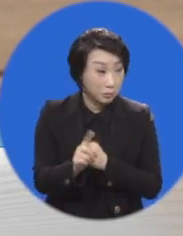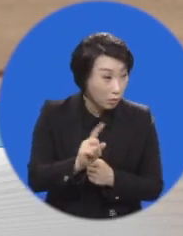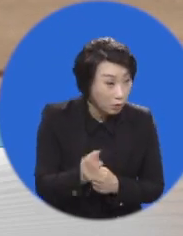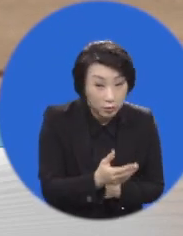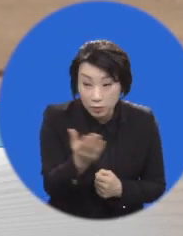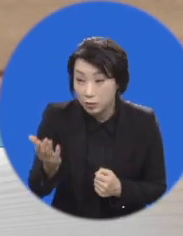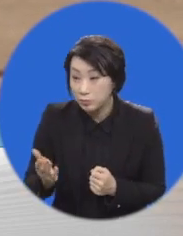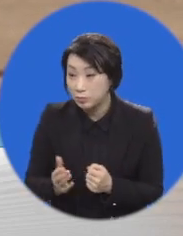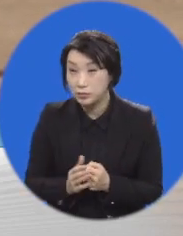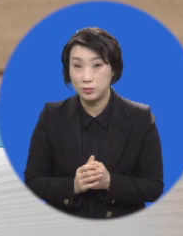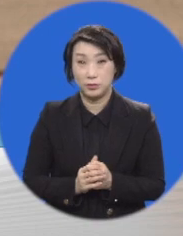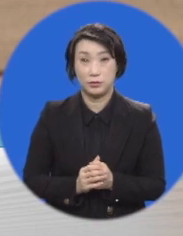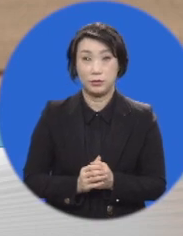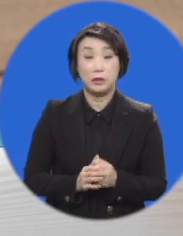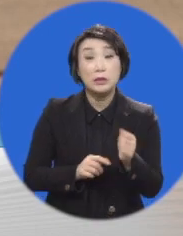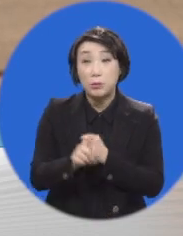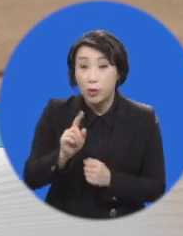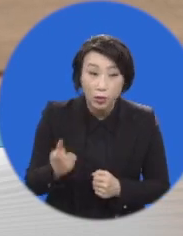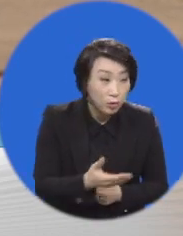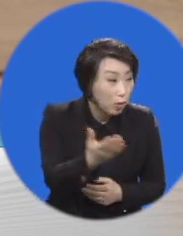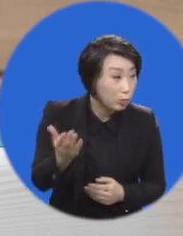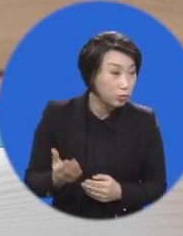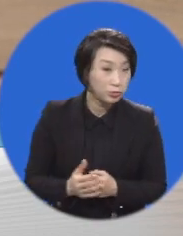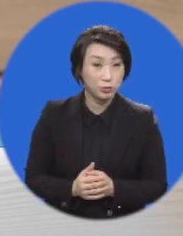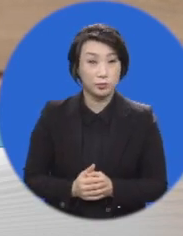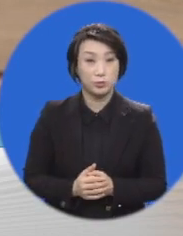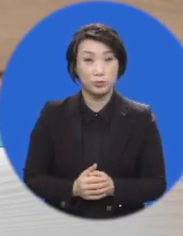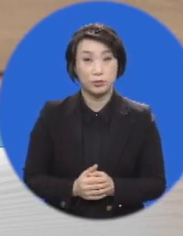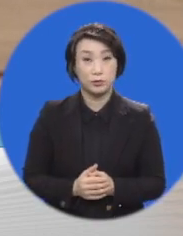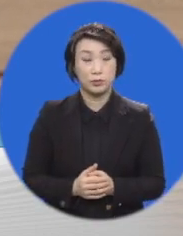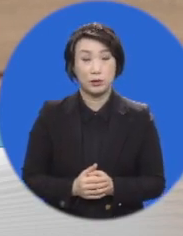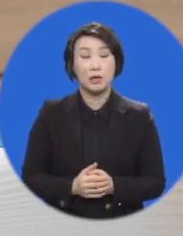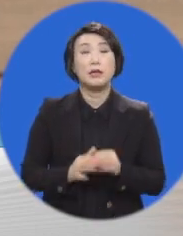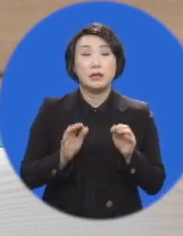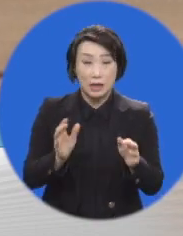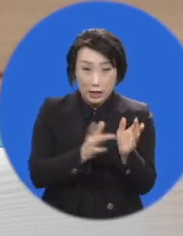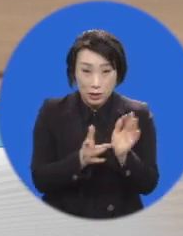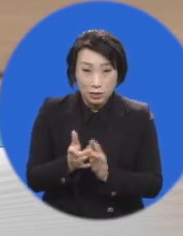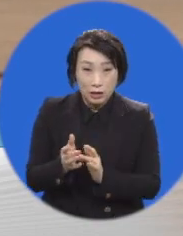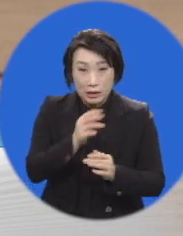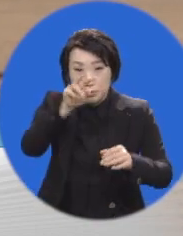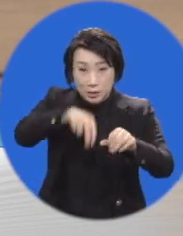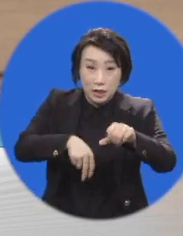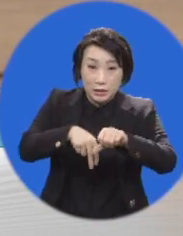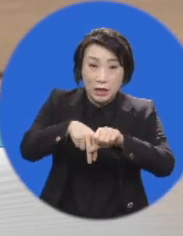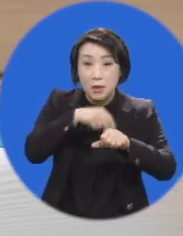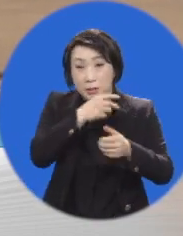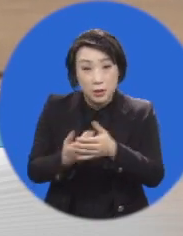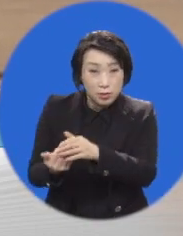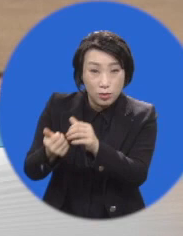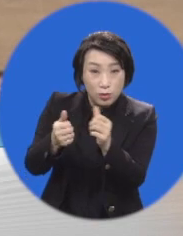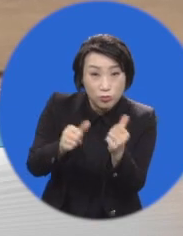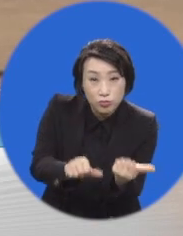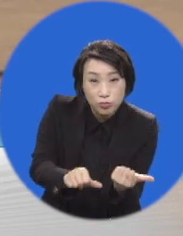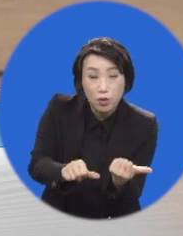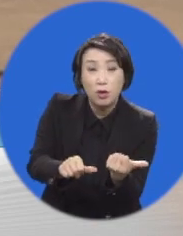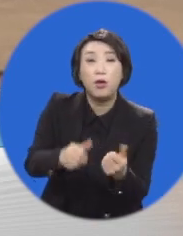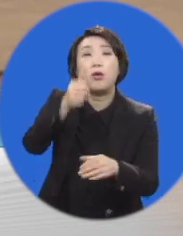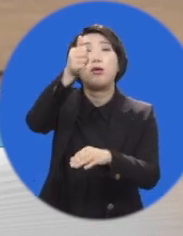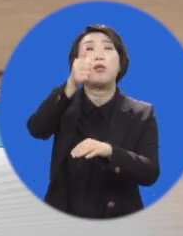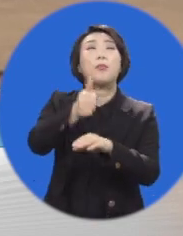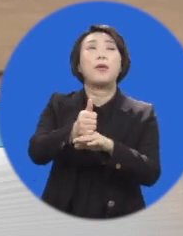뜻이. 응? 그 뜻이 무슨 뜻이냐니까. 그가 십자가에서 피 흘려서